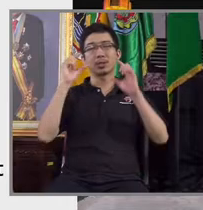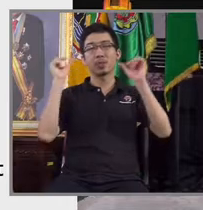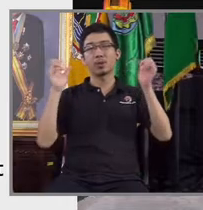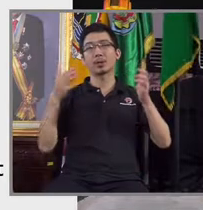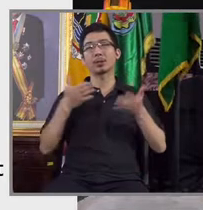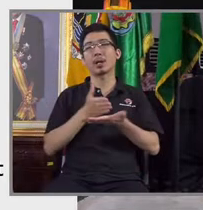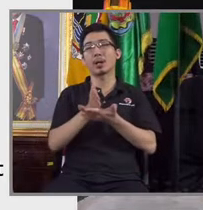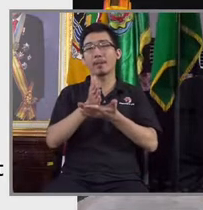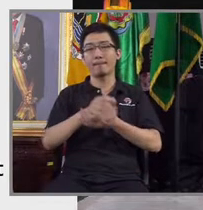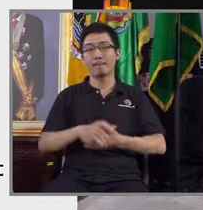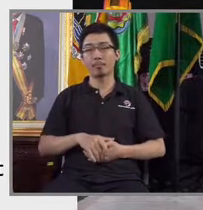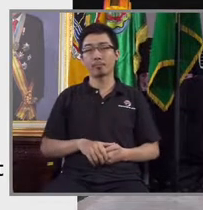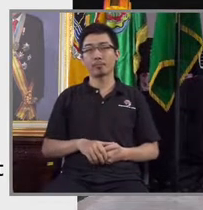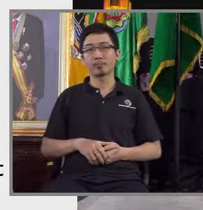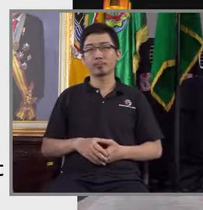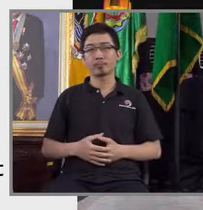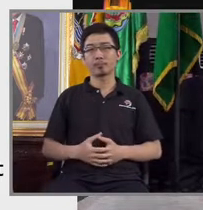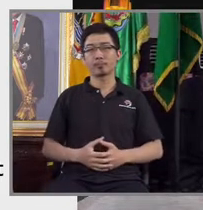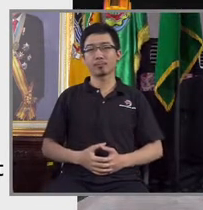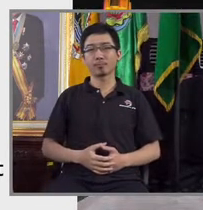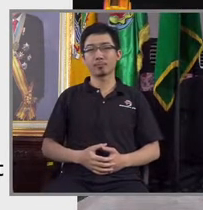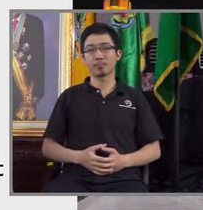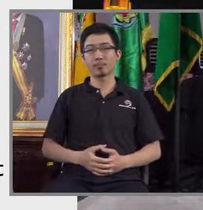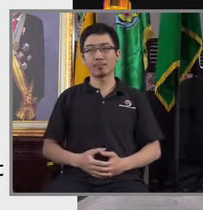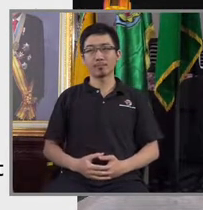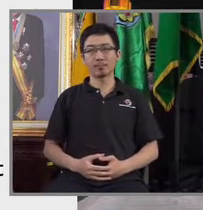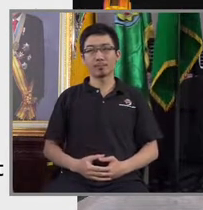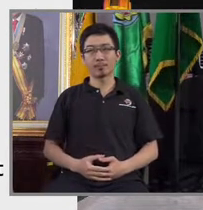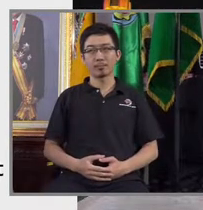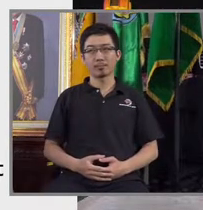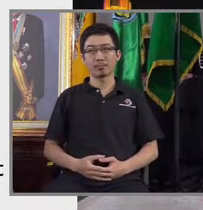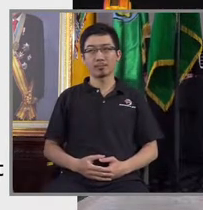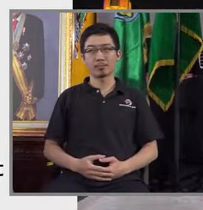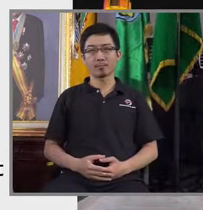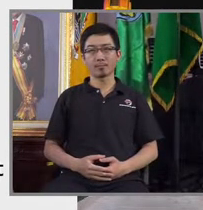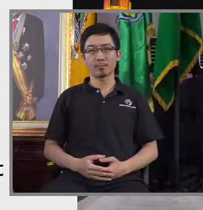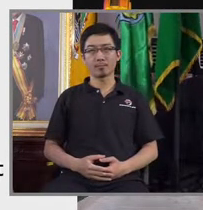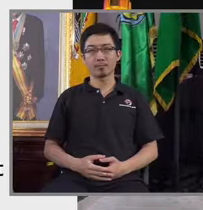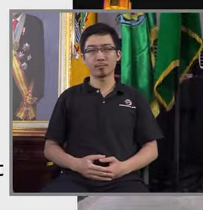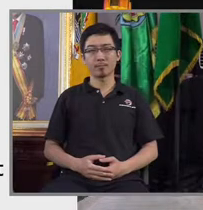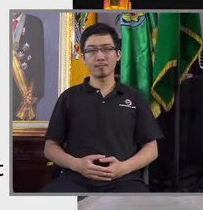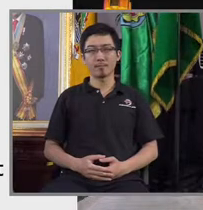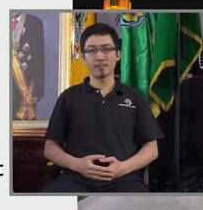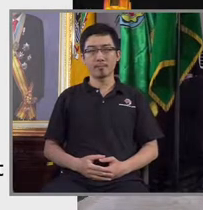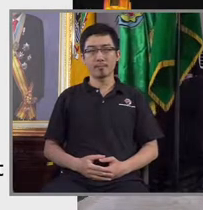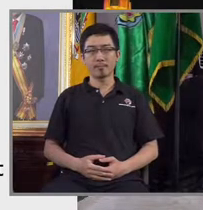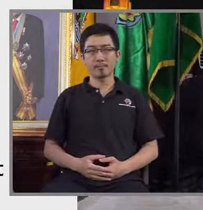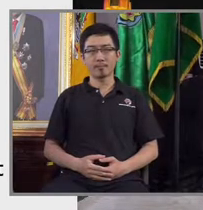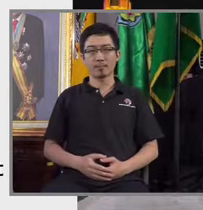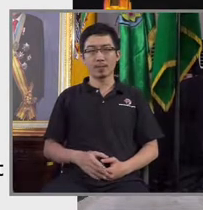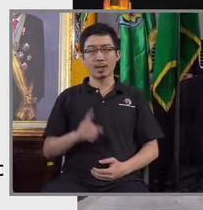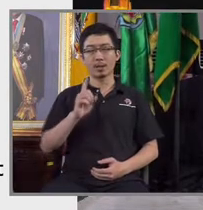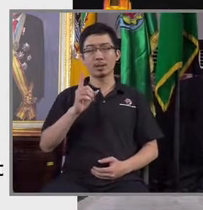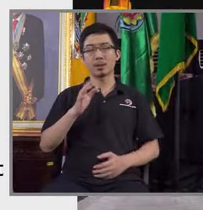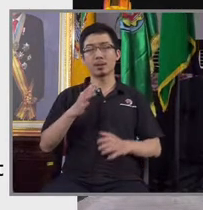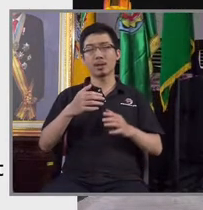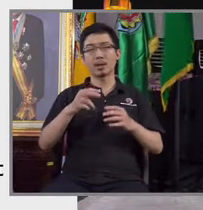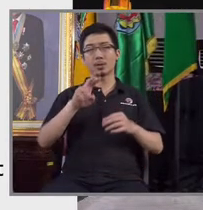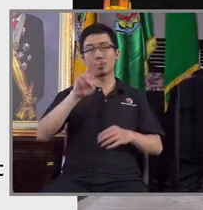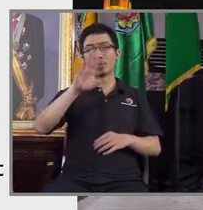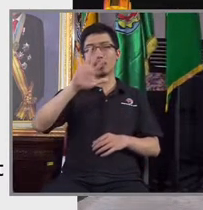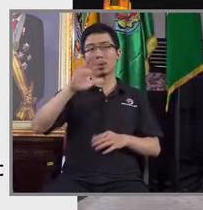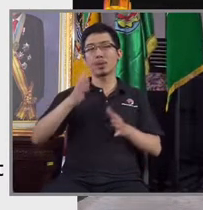dikasih ke Grobogan aja Bapak sekitar masih 25 Jalan yaitu Kabupaten